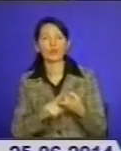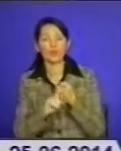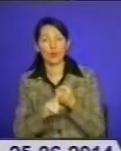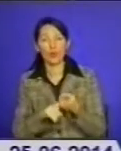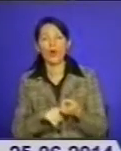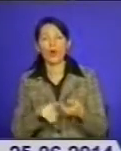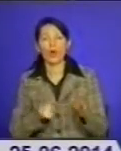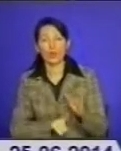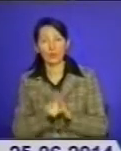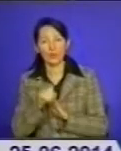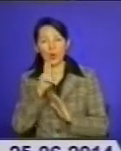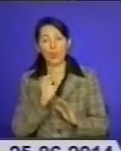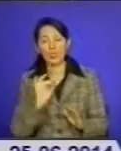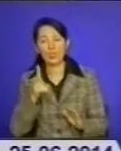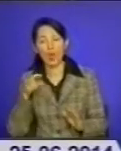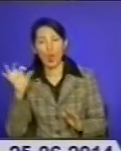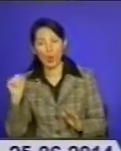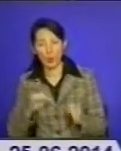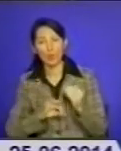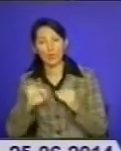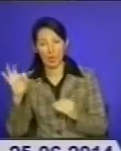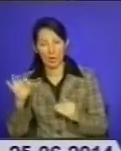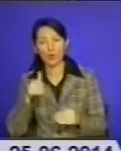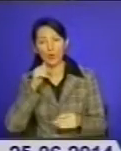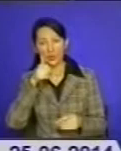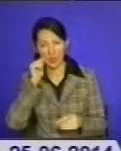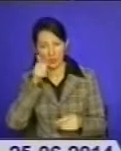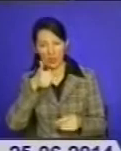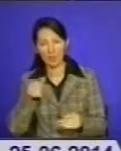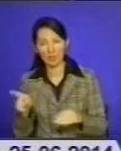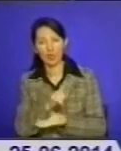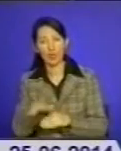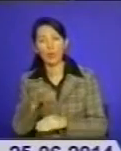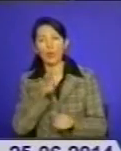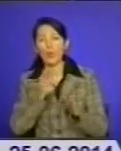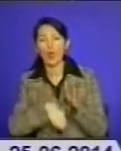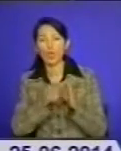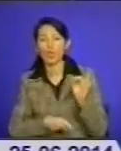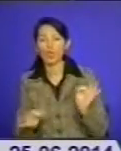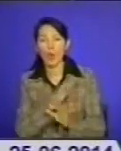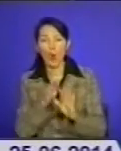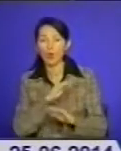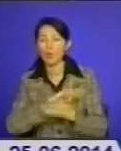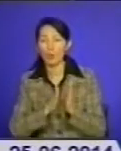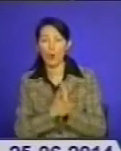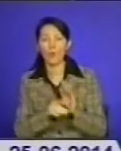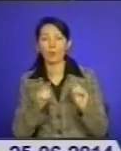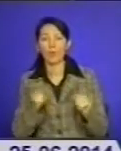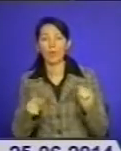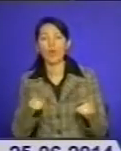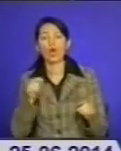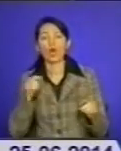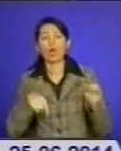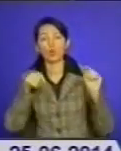та проходженням його атмосферних фронтів, завтра на Тернопільщині погіршаться погодні умови. Часом дощі, вранці та вдень сильні